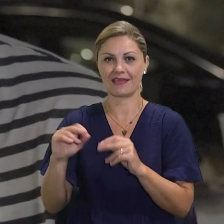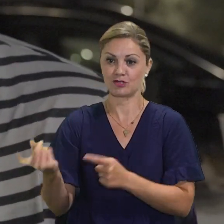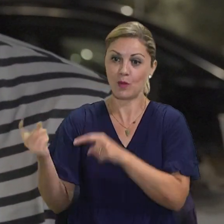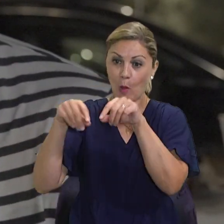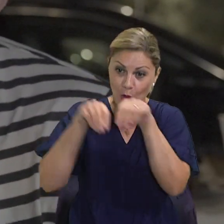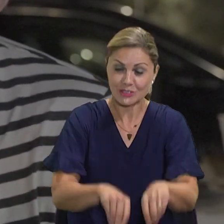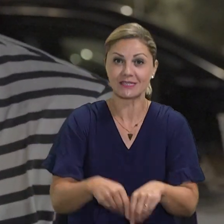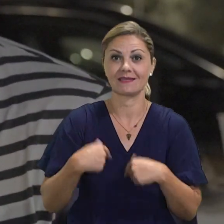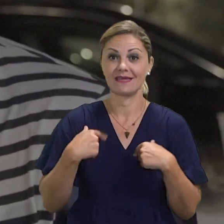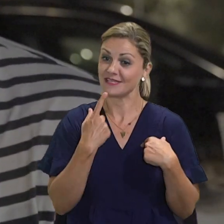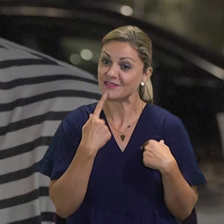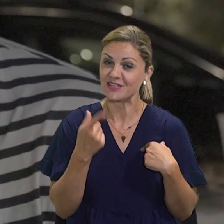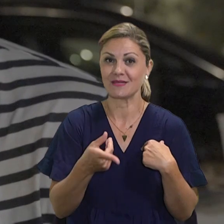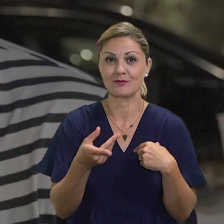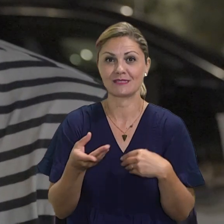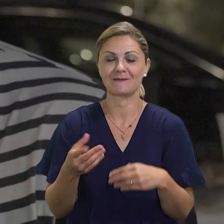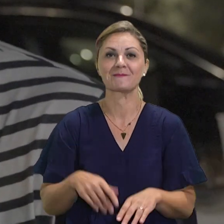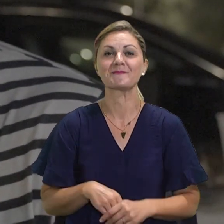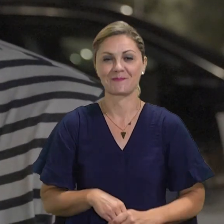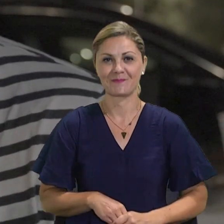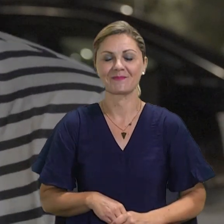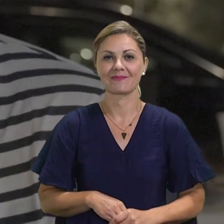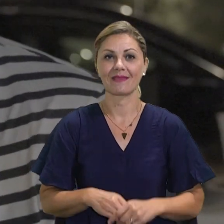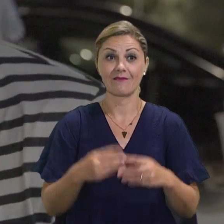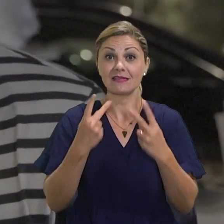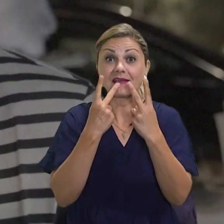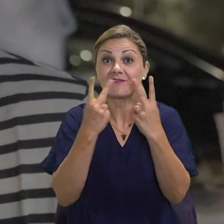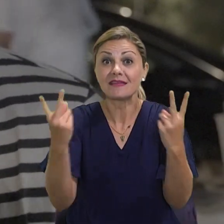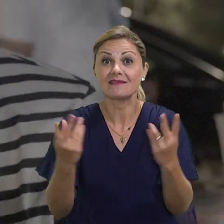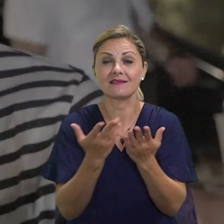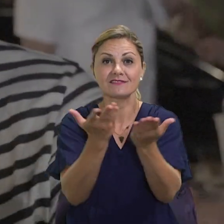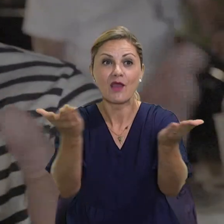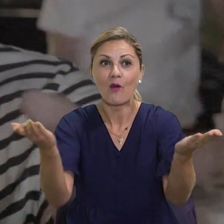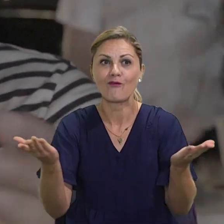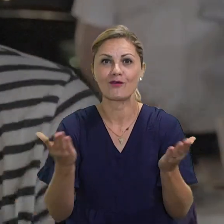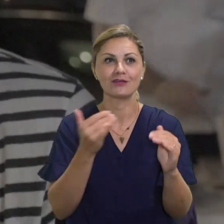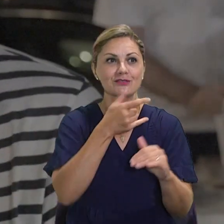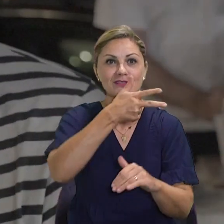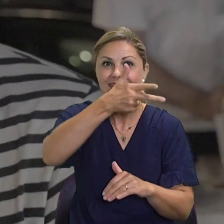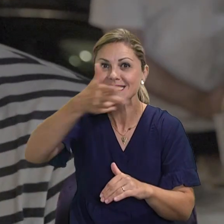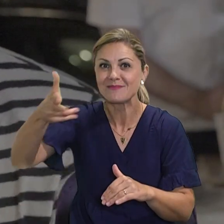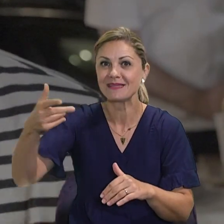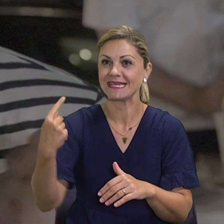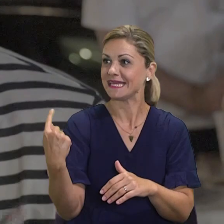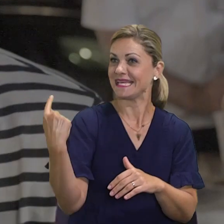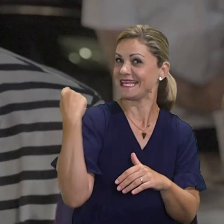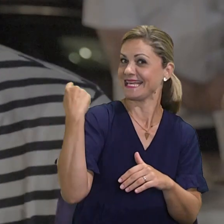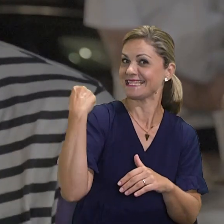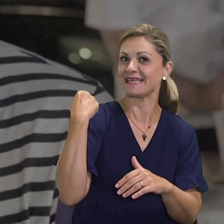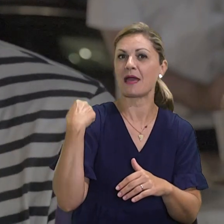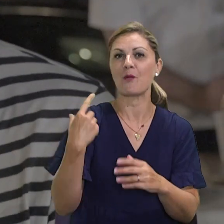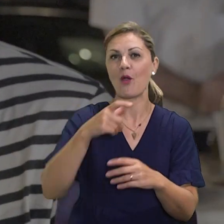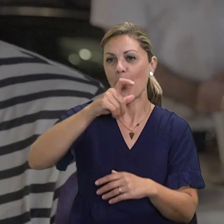koji smo tu i zavolili ovaj dio kraja i ove ljude. I sad kad gledate vi ovo što ste snimili tu i iza